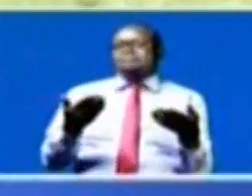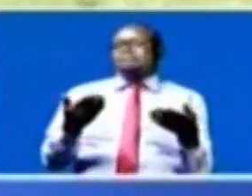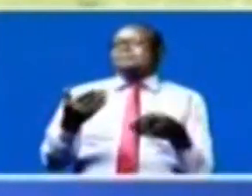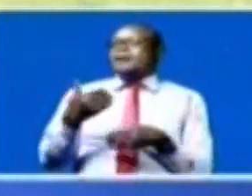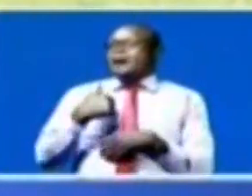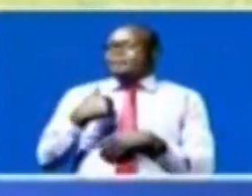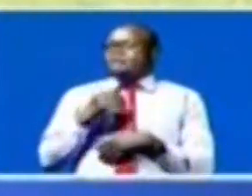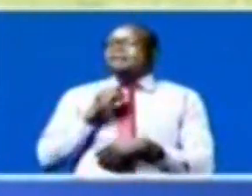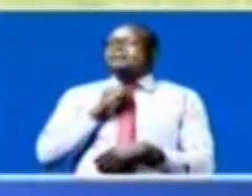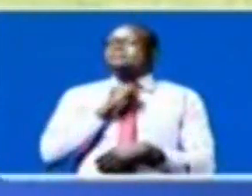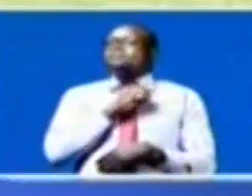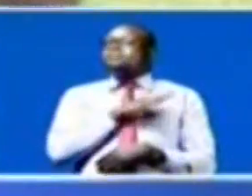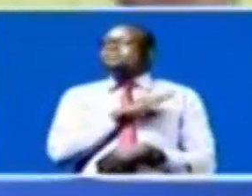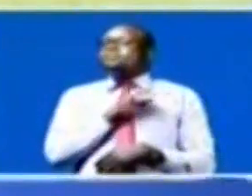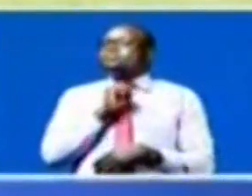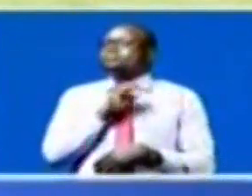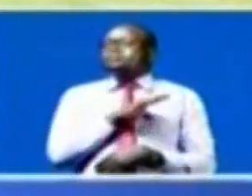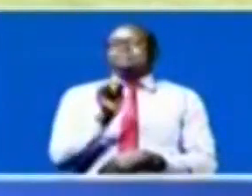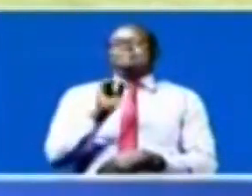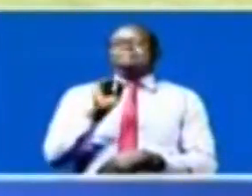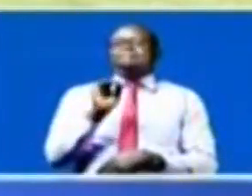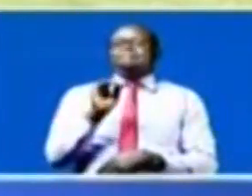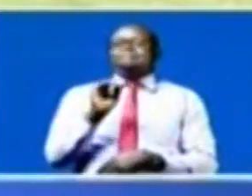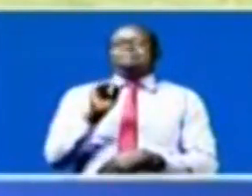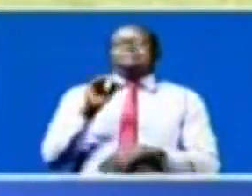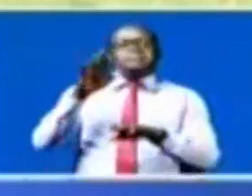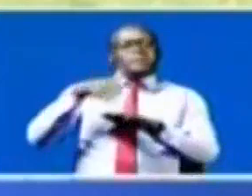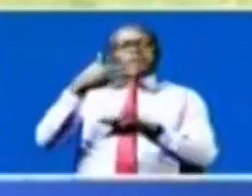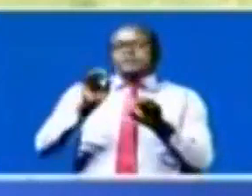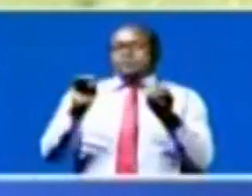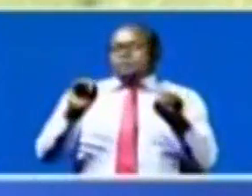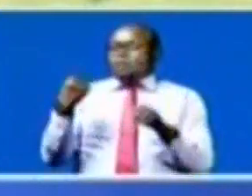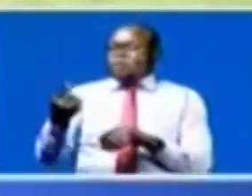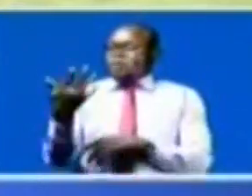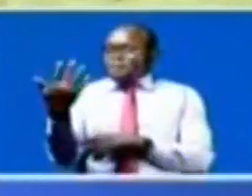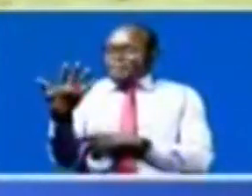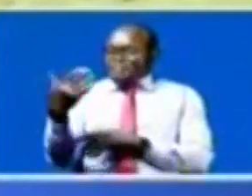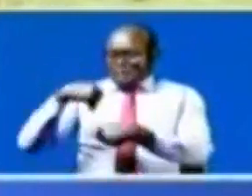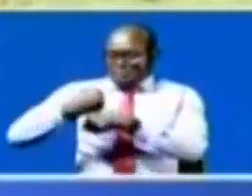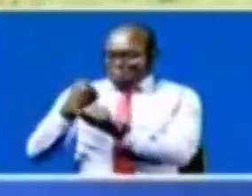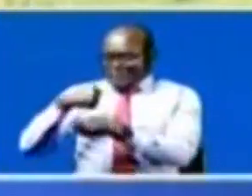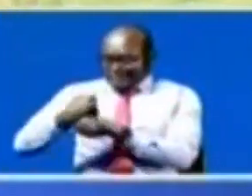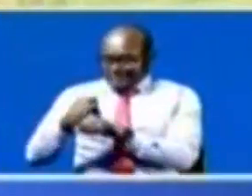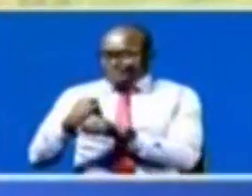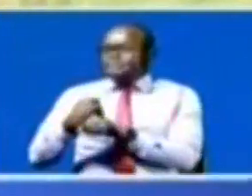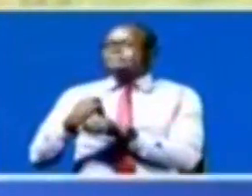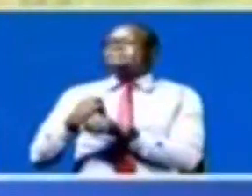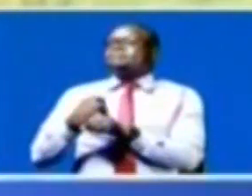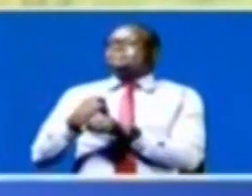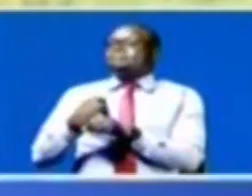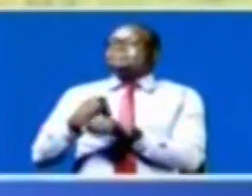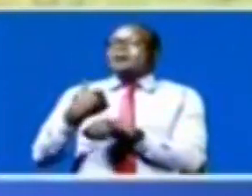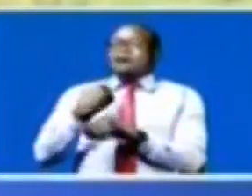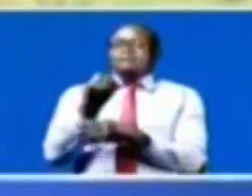hizo milio, sijui sauti zinaimba hapo ndani. Ilikuwa tu karatasi imetengenezwa, alafu juu yake utapata